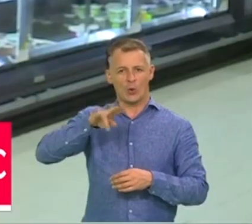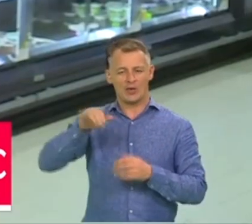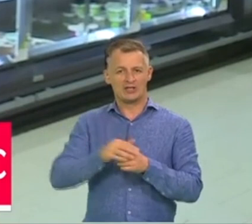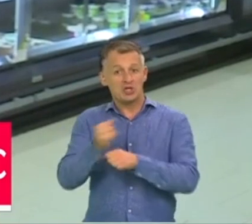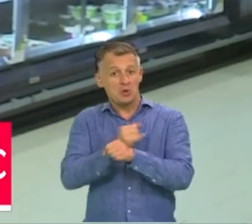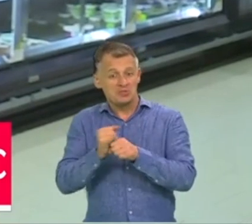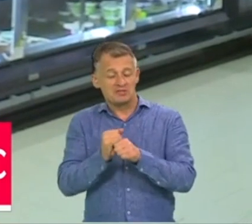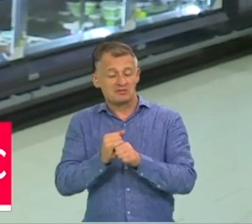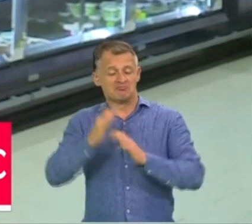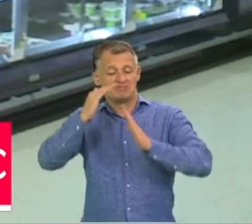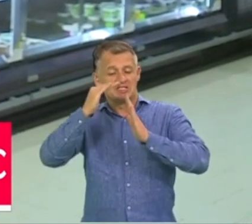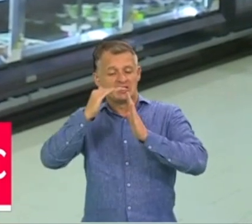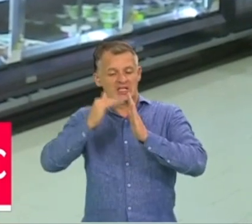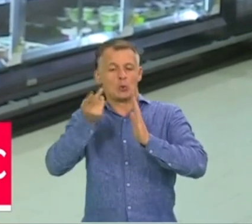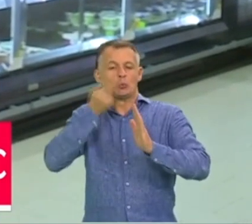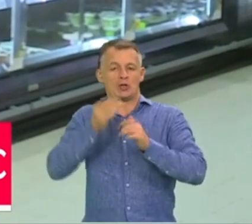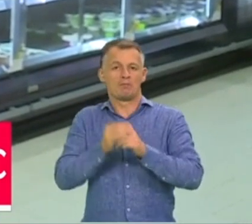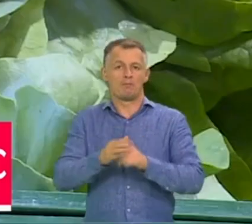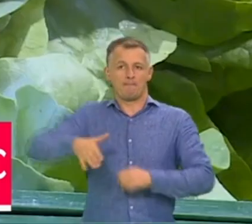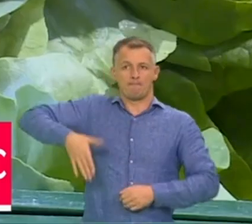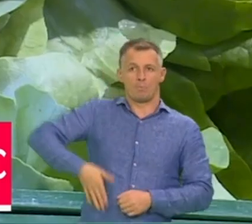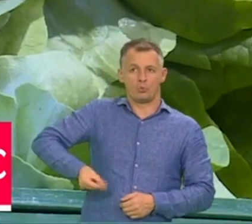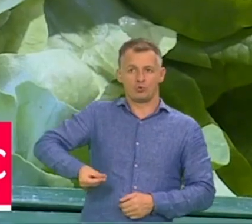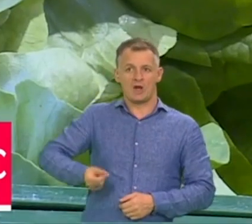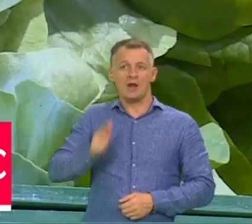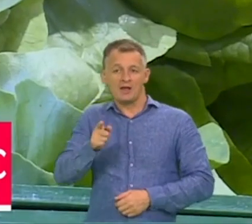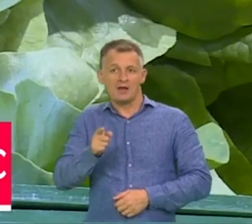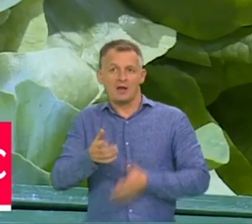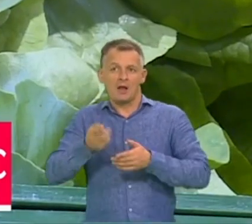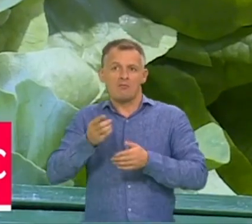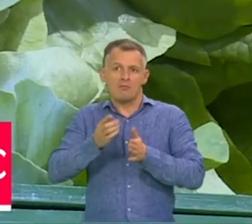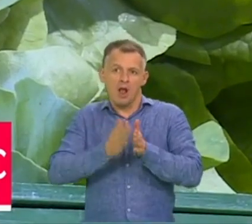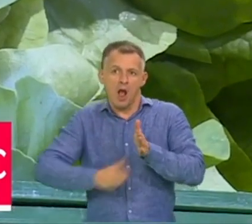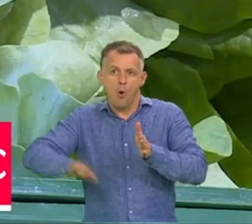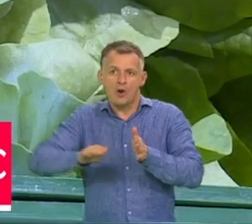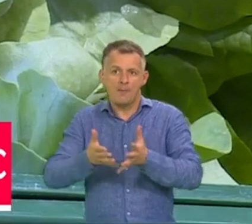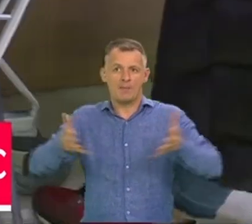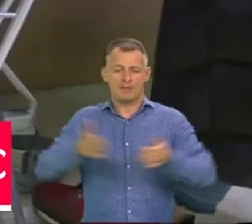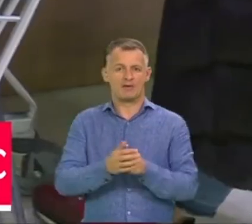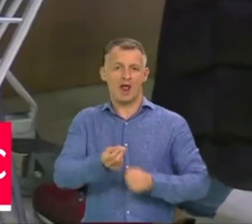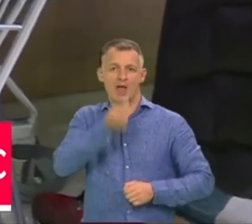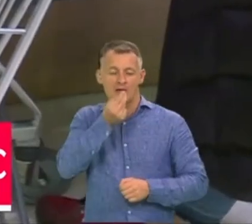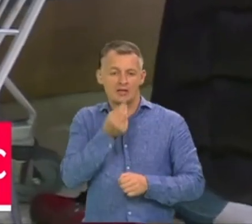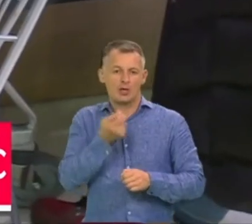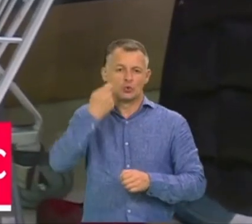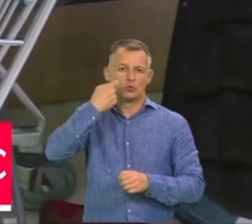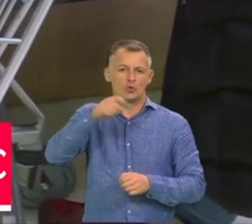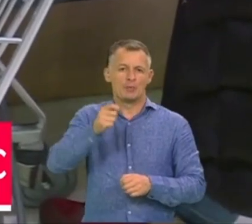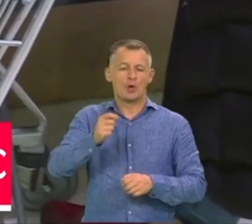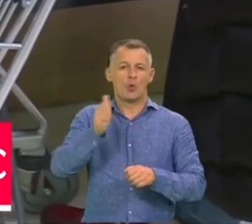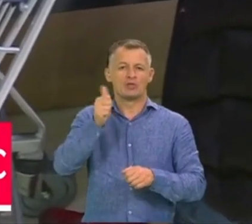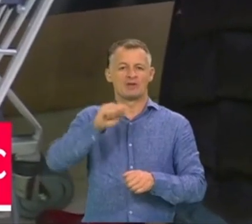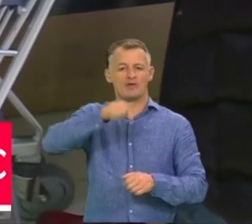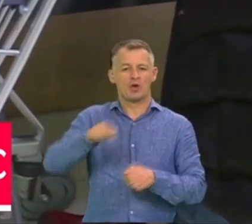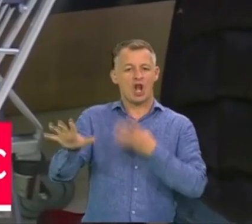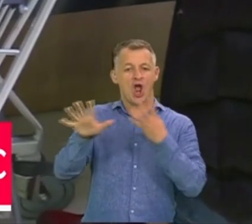un ușor trend descendent, în buzunarele românilor gaura este tot mai mare. Alimentele sunt mai scumpe cu 11,8%, deși românii sperau